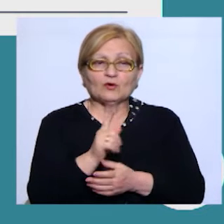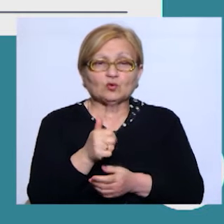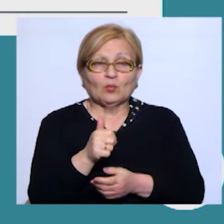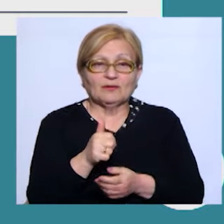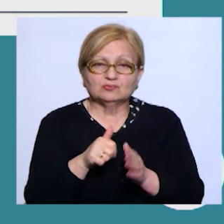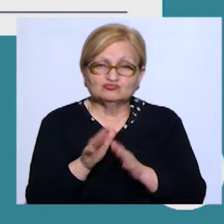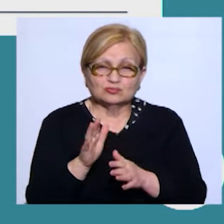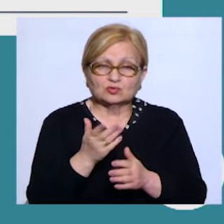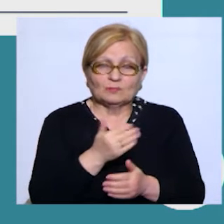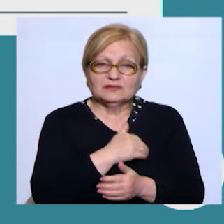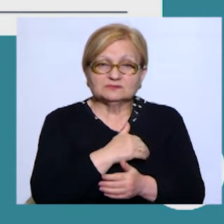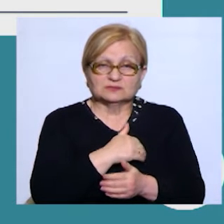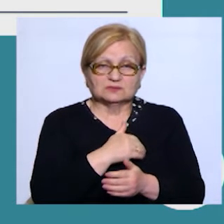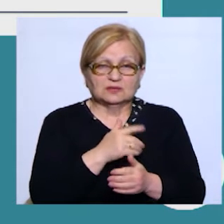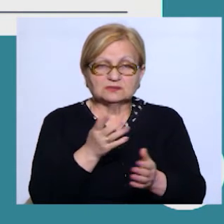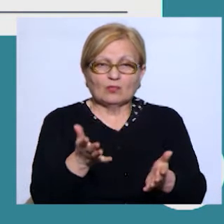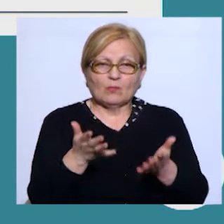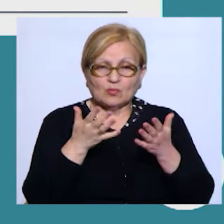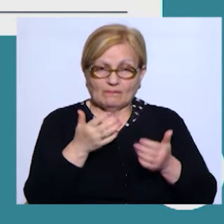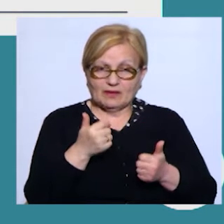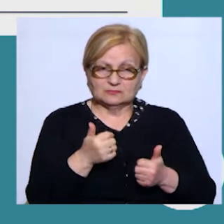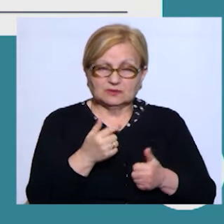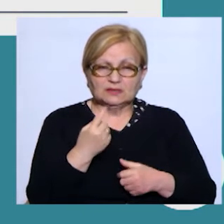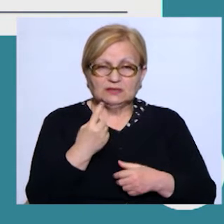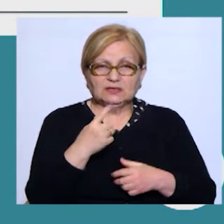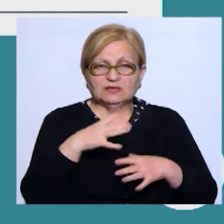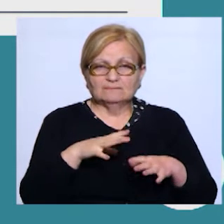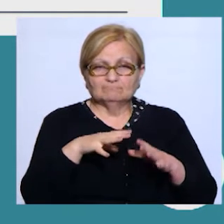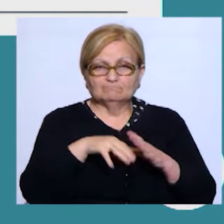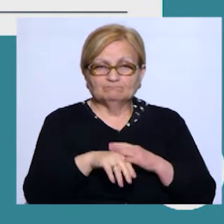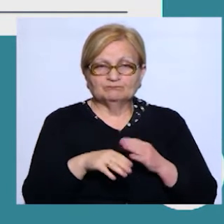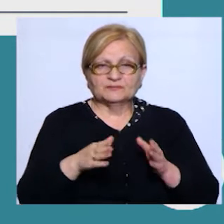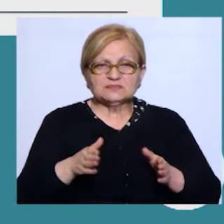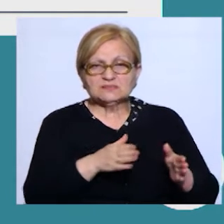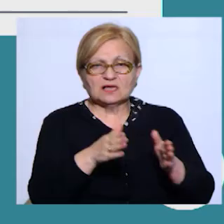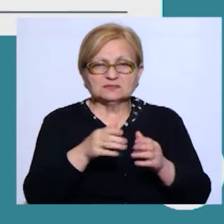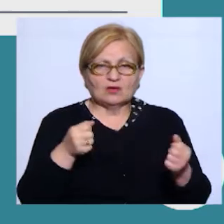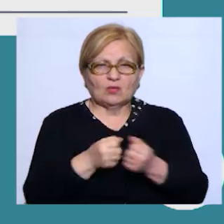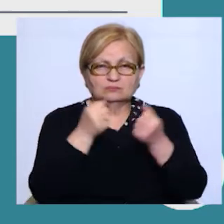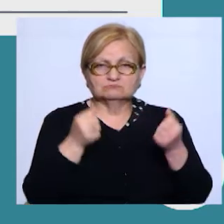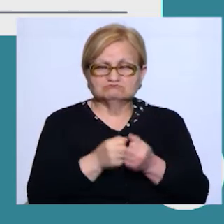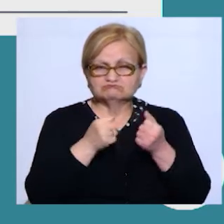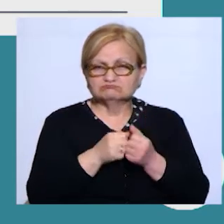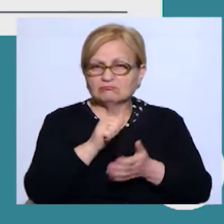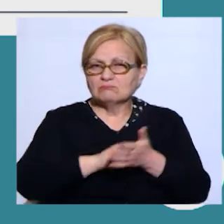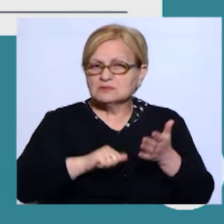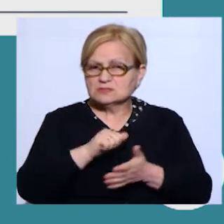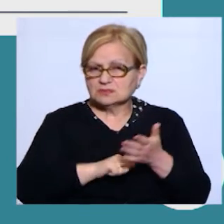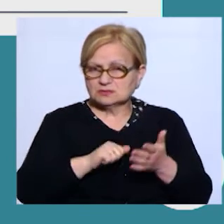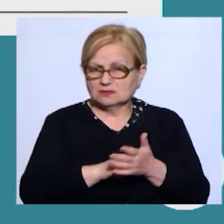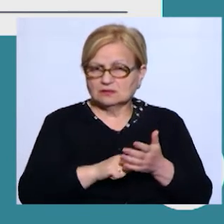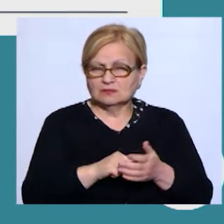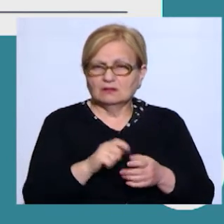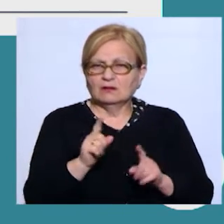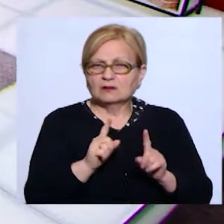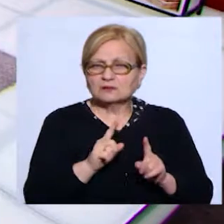უფრო სასურველი და ეფექტური? არის ერთი საკითხი. თბილისში საგზაო შემთხვევების ავარიების გამომწვევი მიზეზები, მინდა